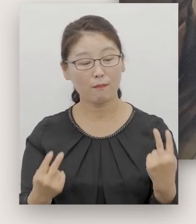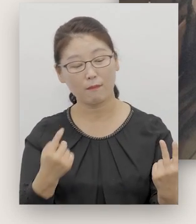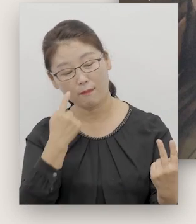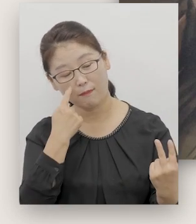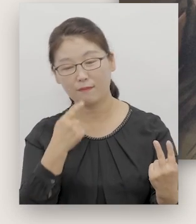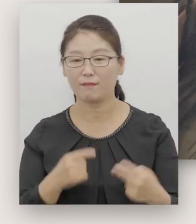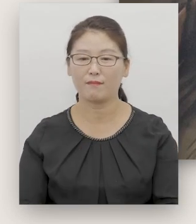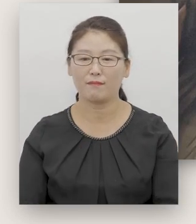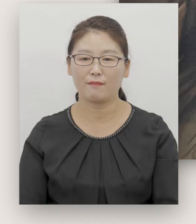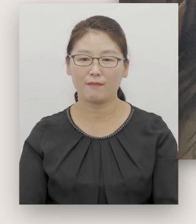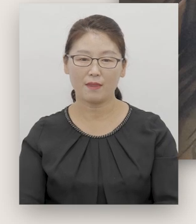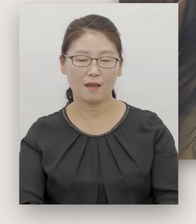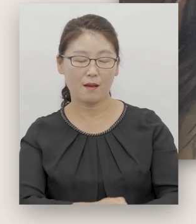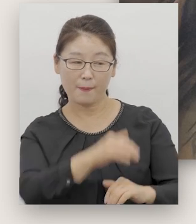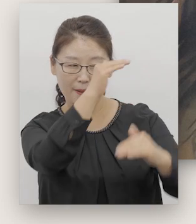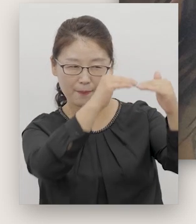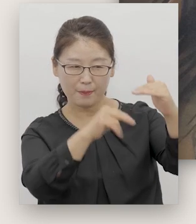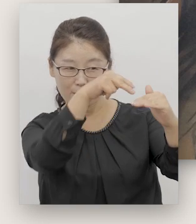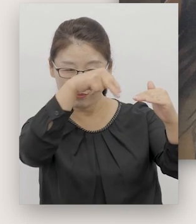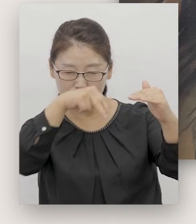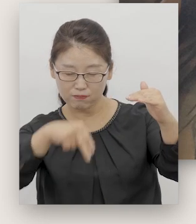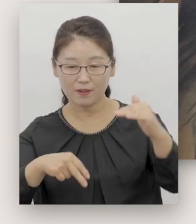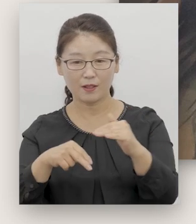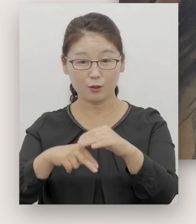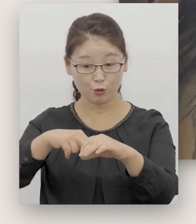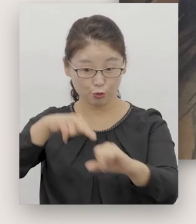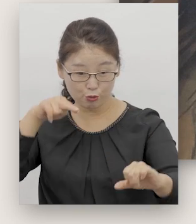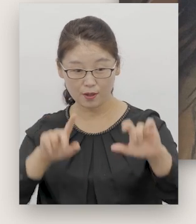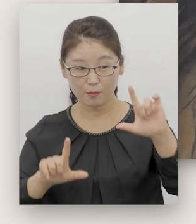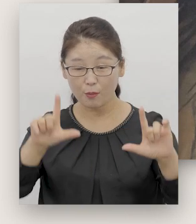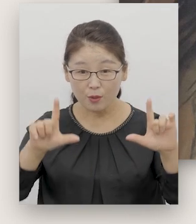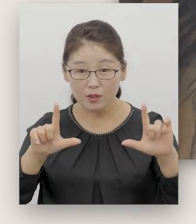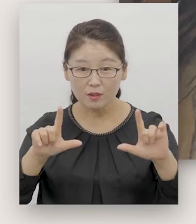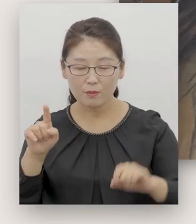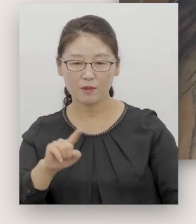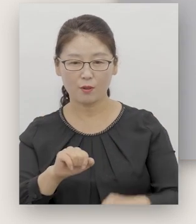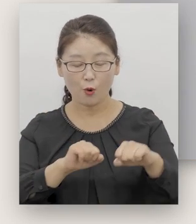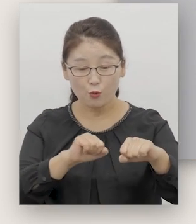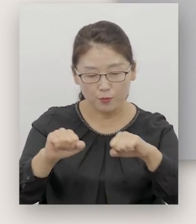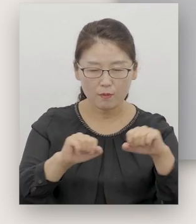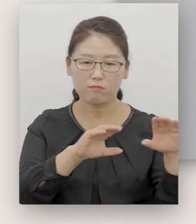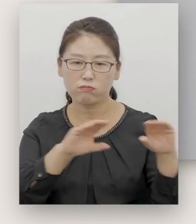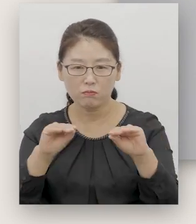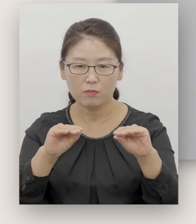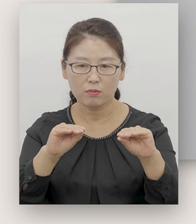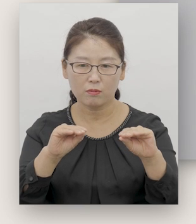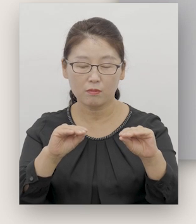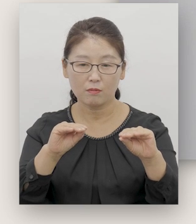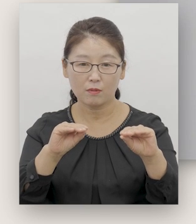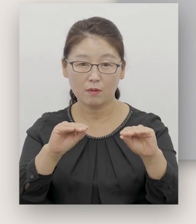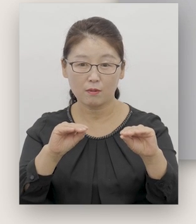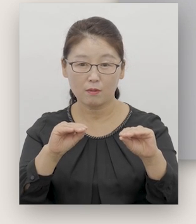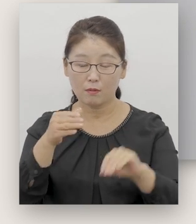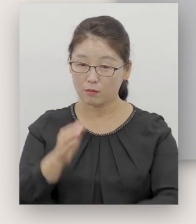경우는 움직임이 정지된 어떤 그런 극적인 분쇄된 어떤 움직임의 표현이었다면 이것은